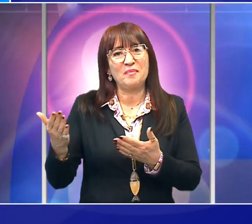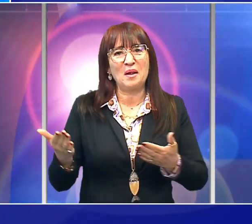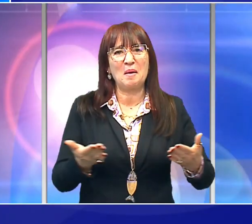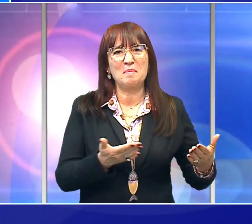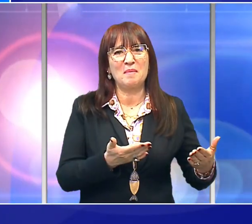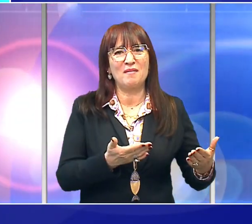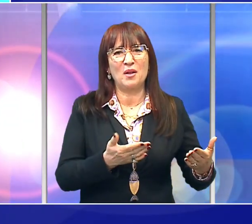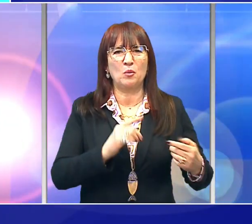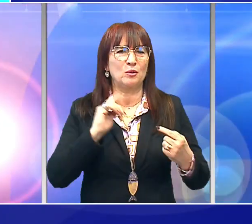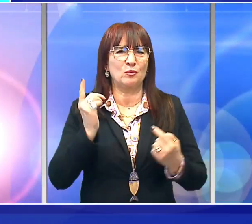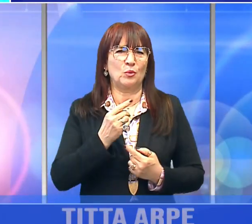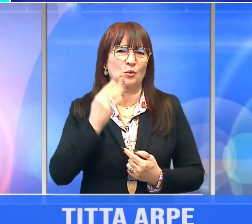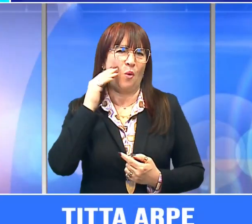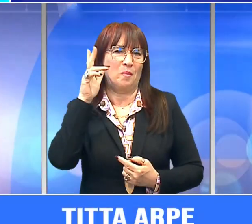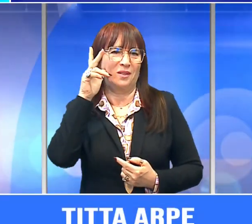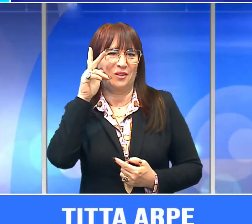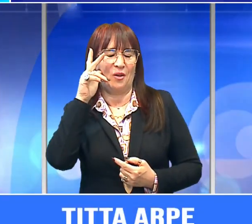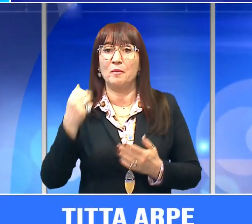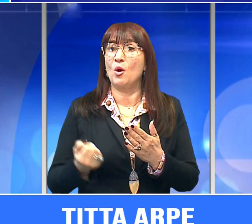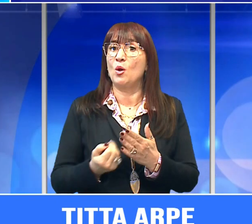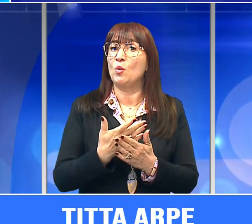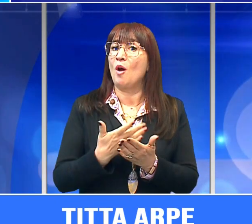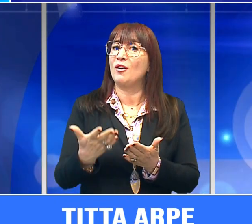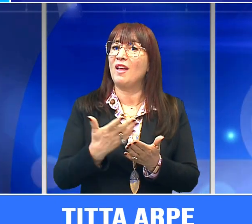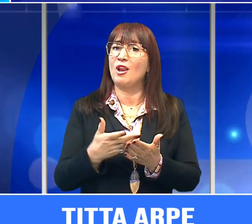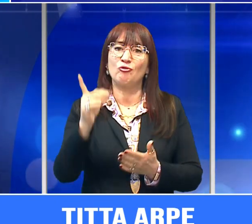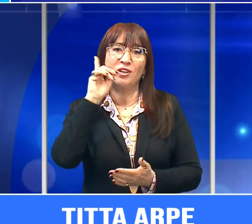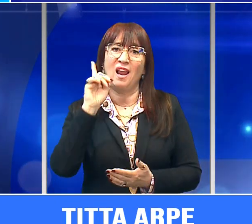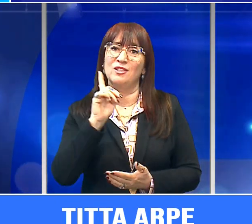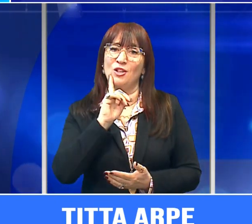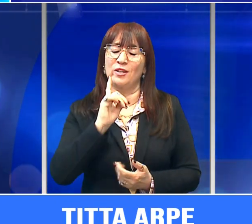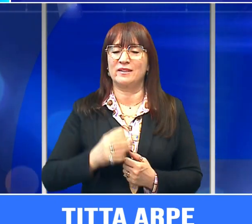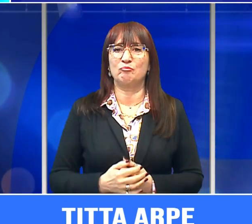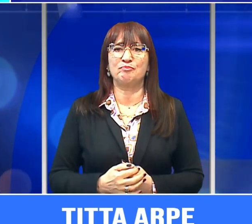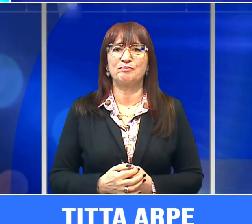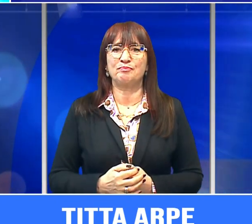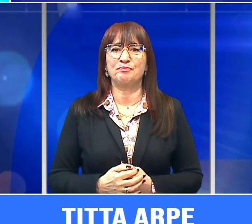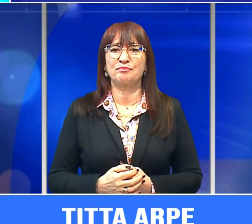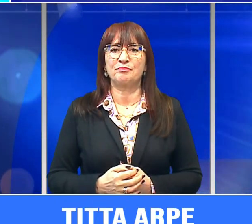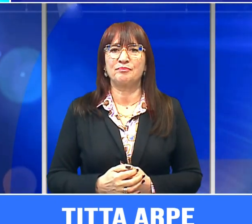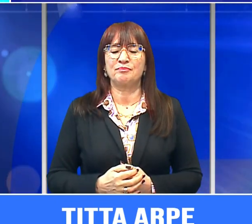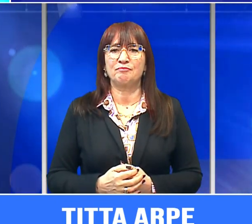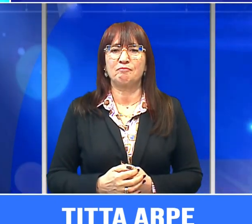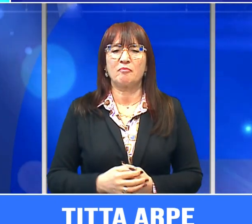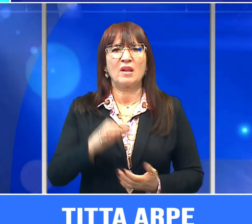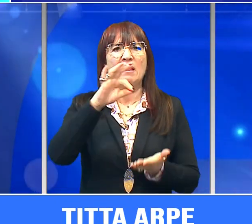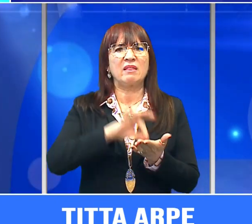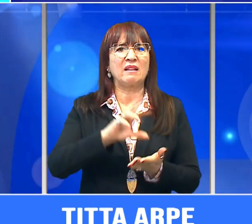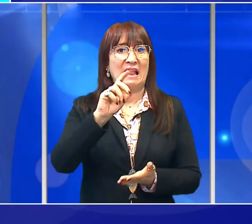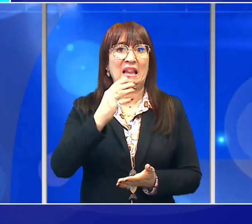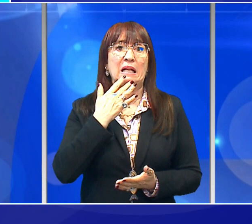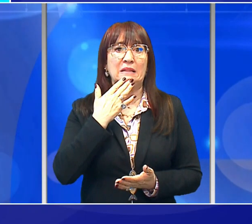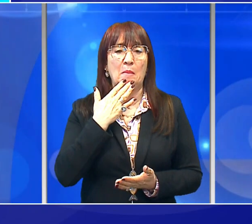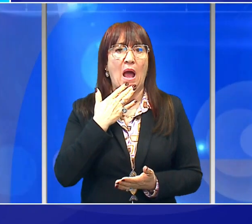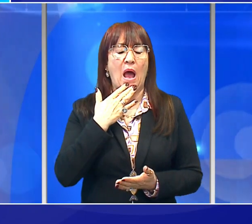Benvenute e benvenuti ad una nuova edizione del TG Sordi. Dal 30 marzo ci